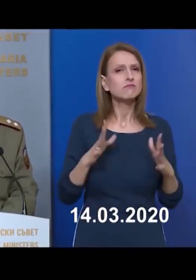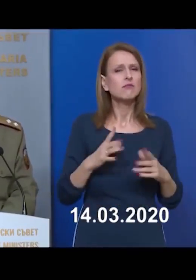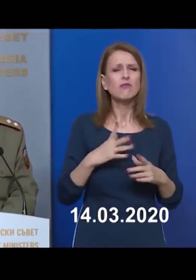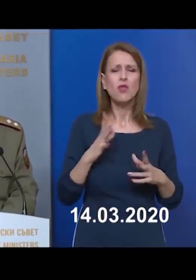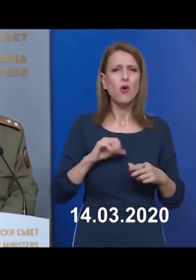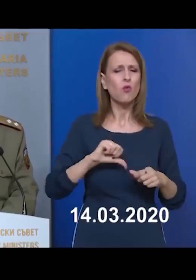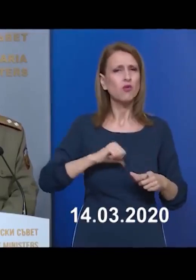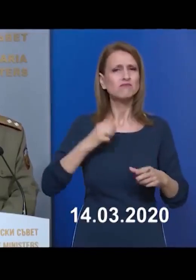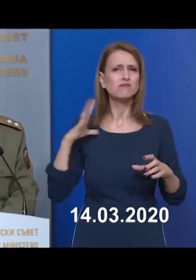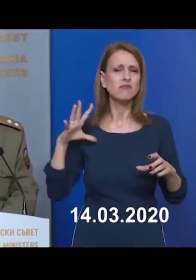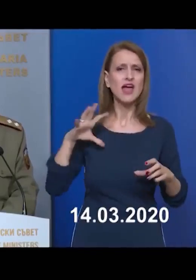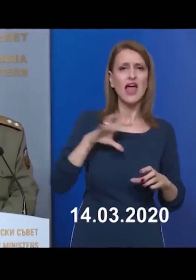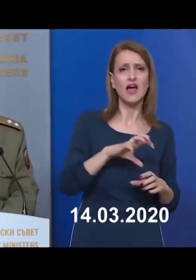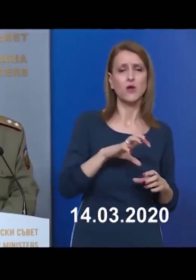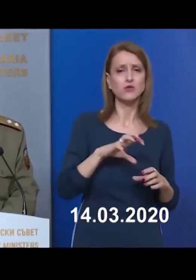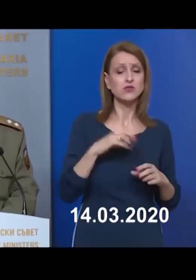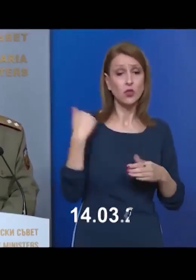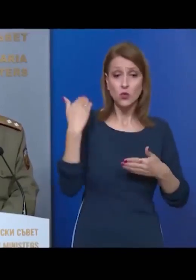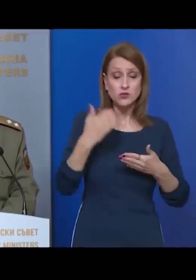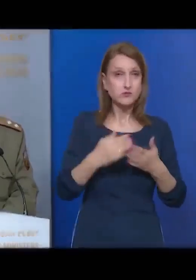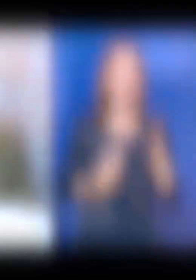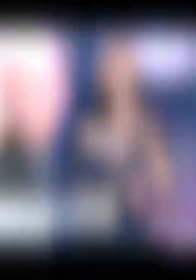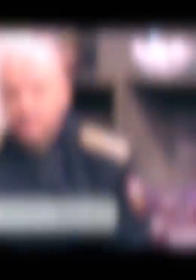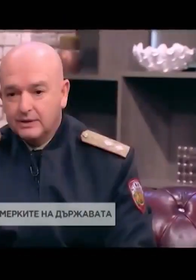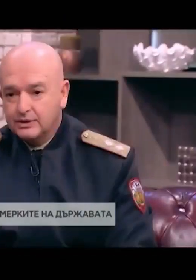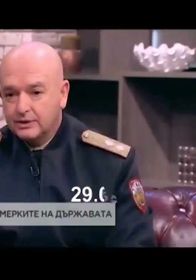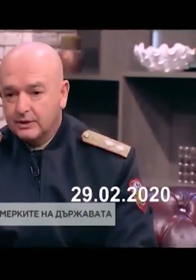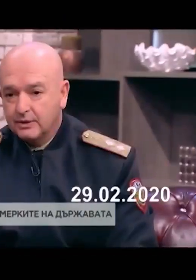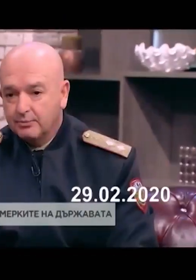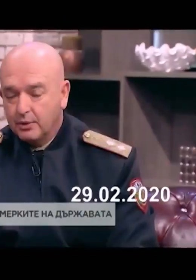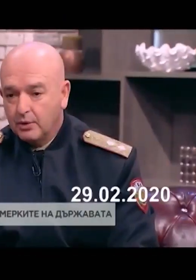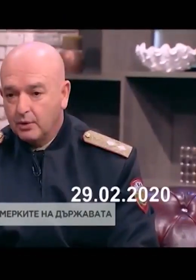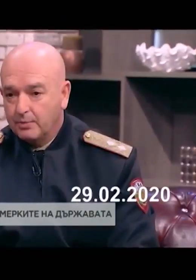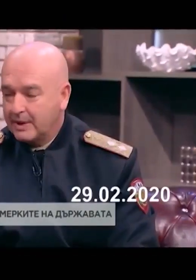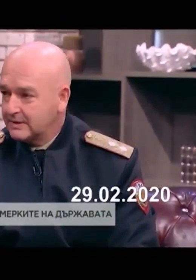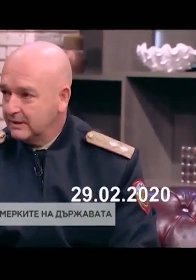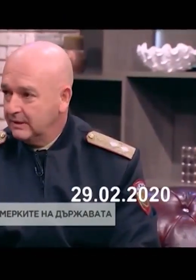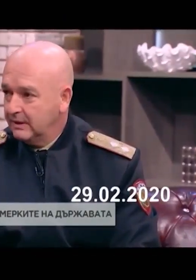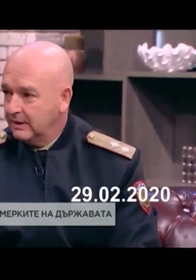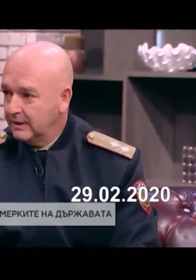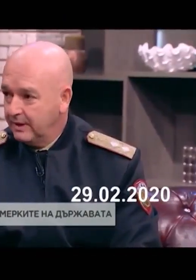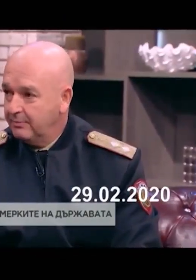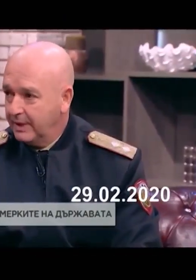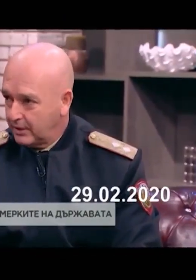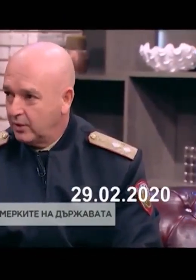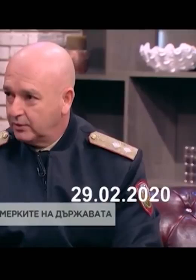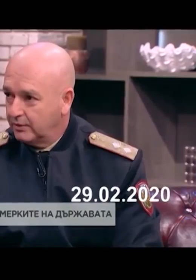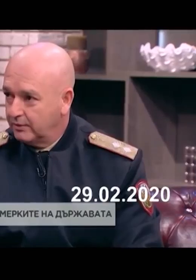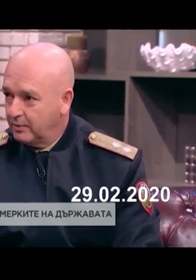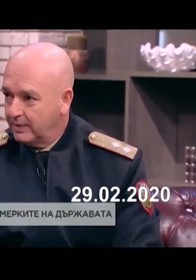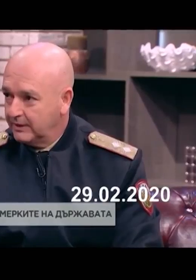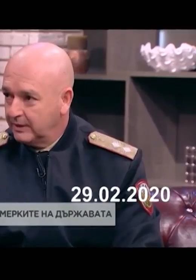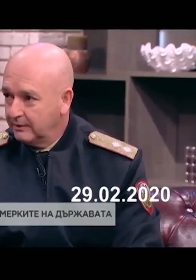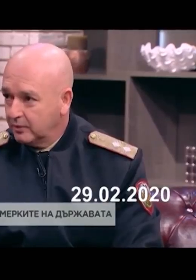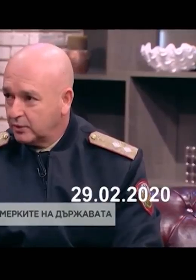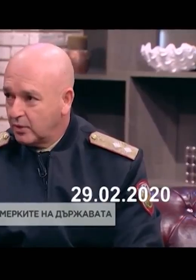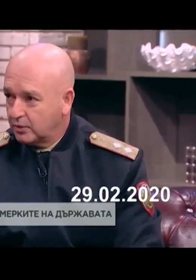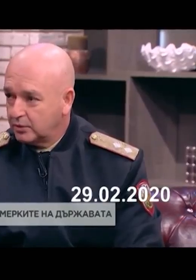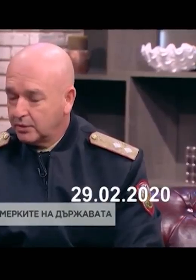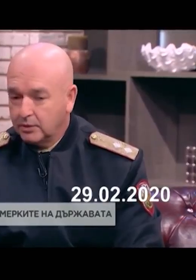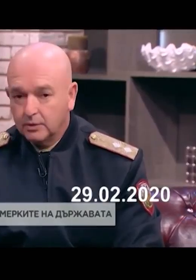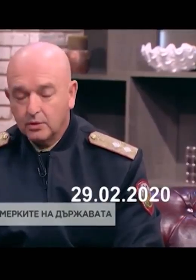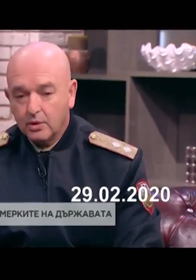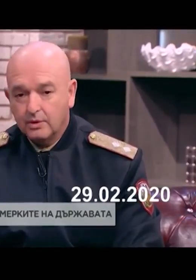невиждана ярост досега в човешката история. Далеч по-опасен е грип Б, който в момента